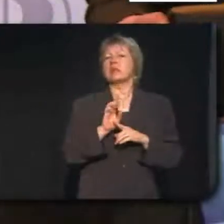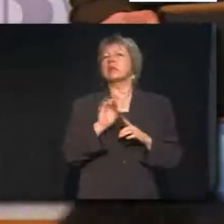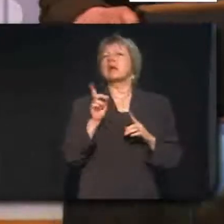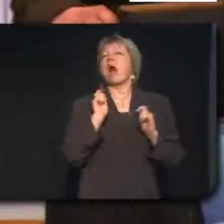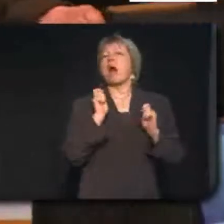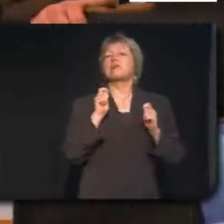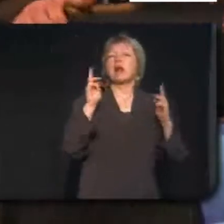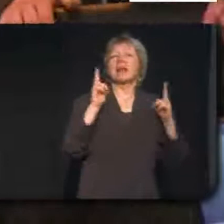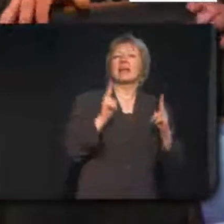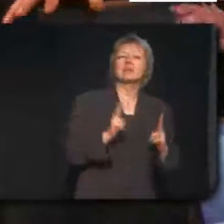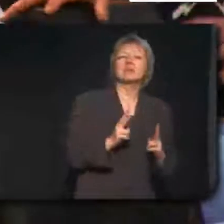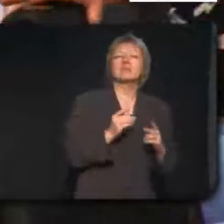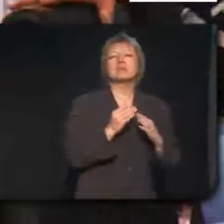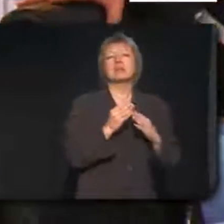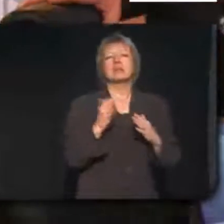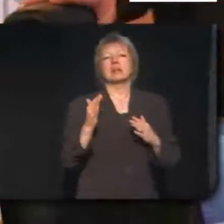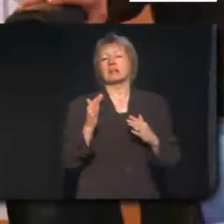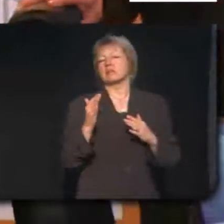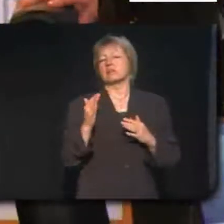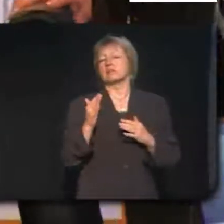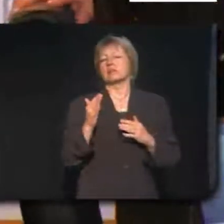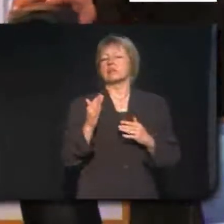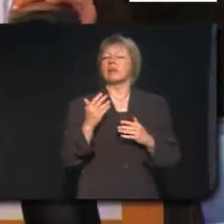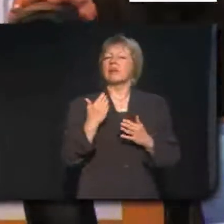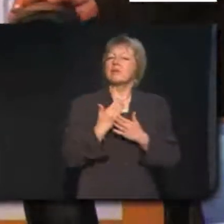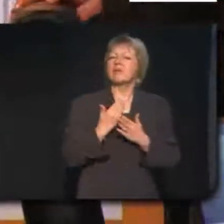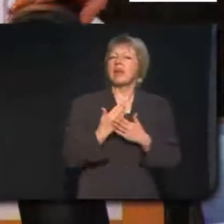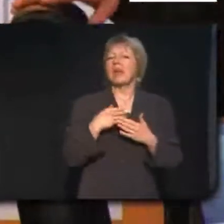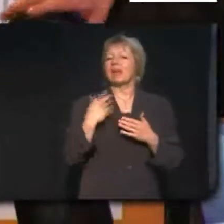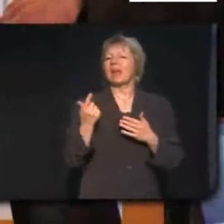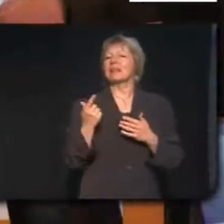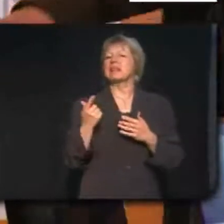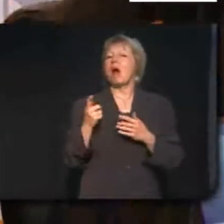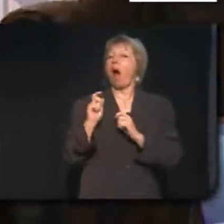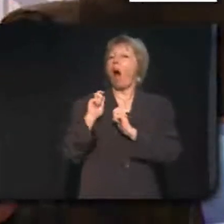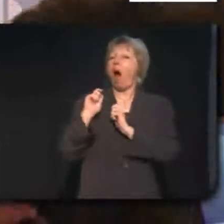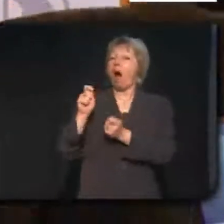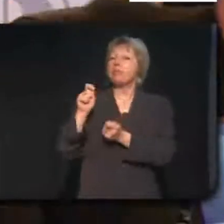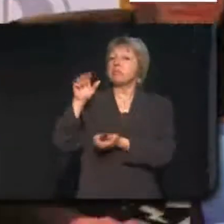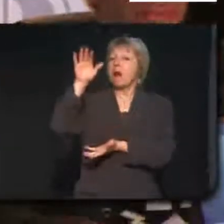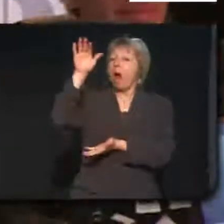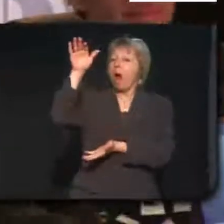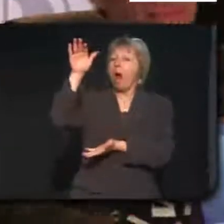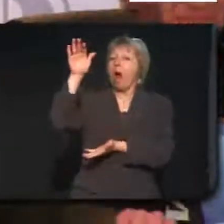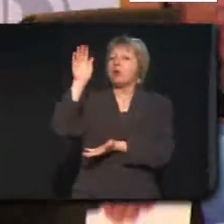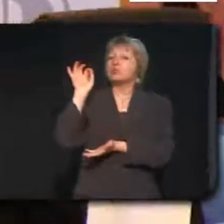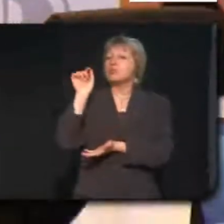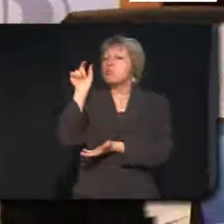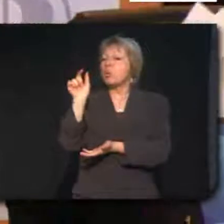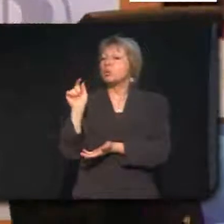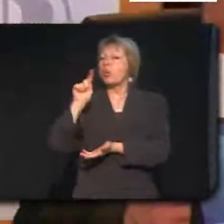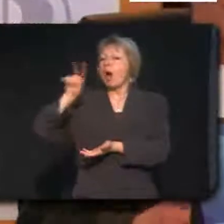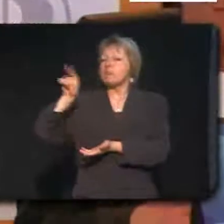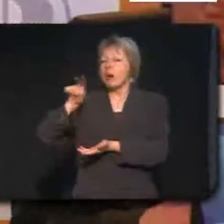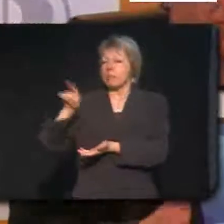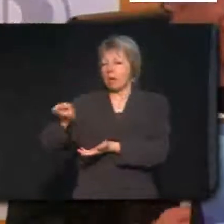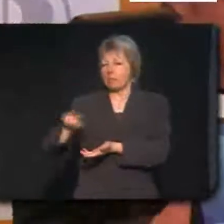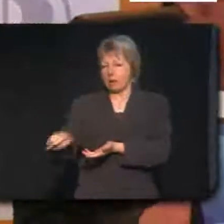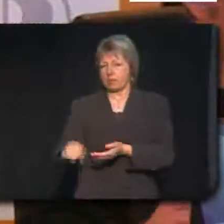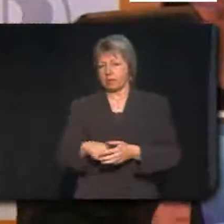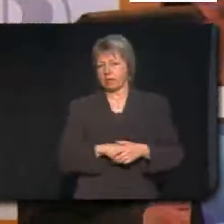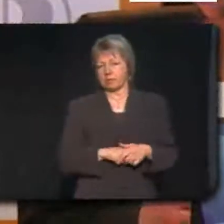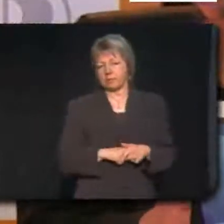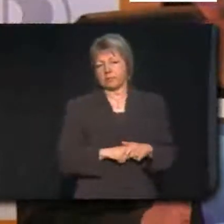sondern dann ging es darum Module aus Anträgen rausfallen zu lassen und der andere